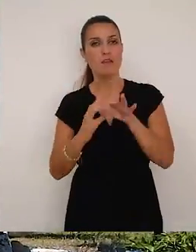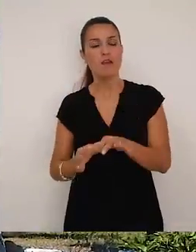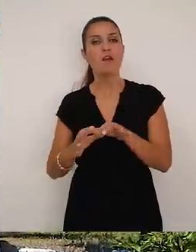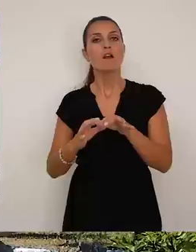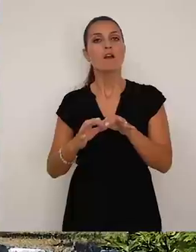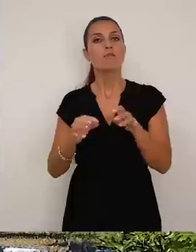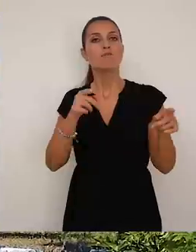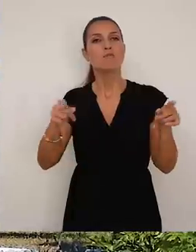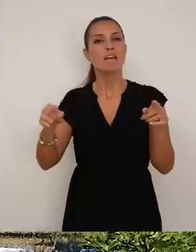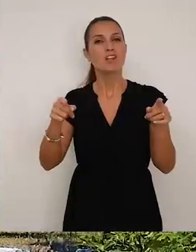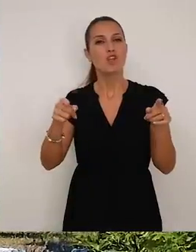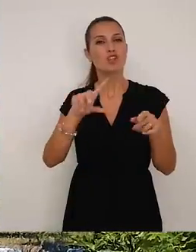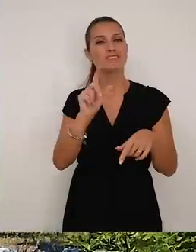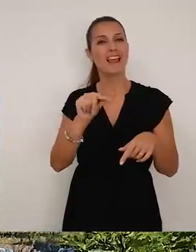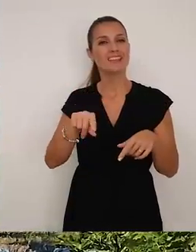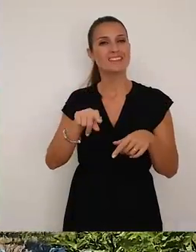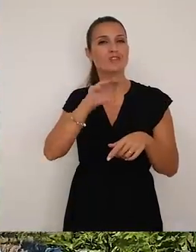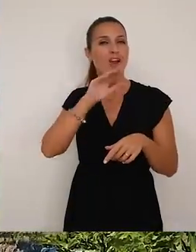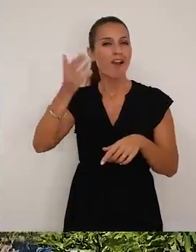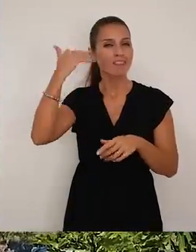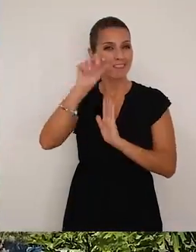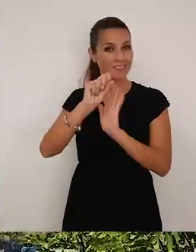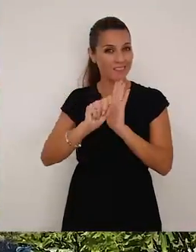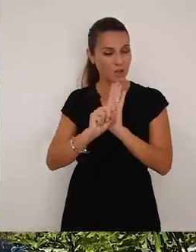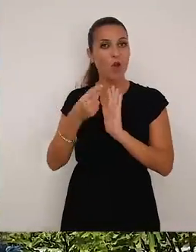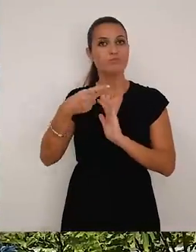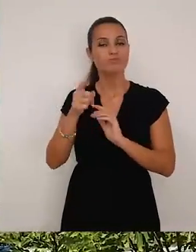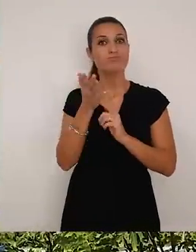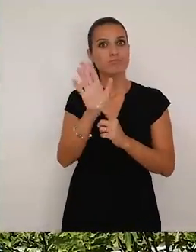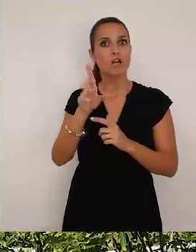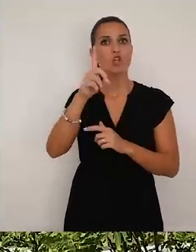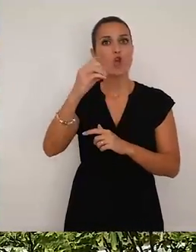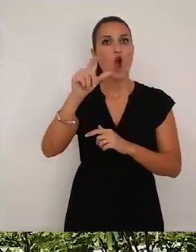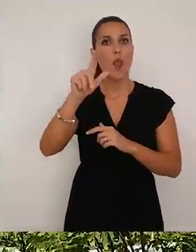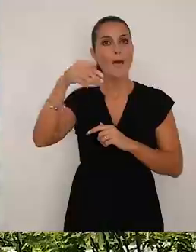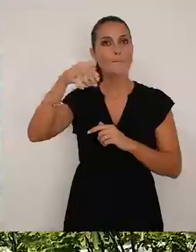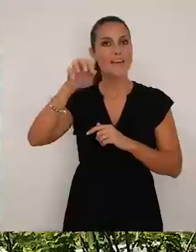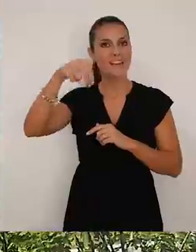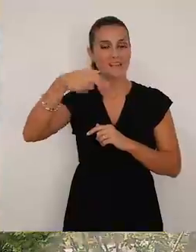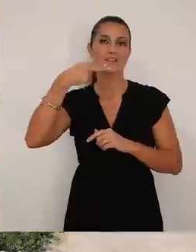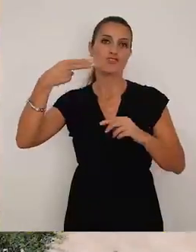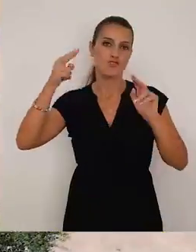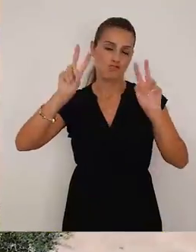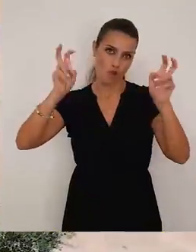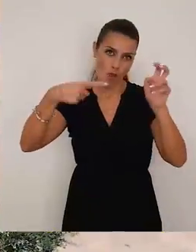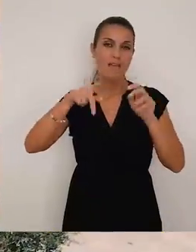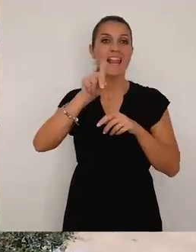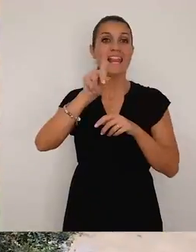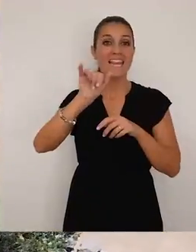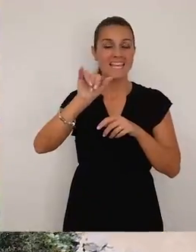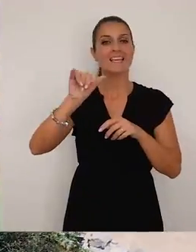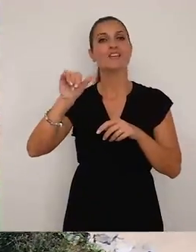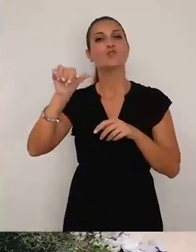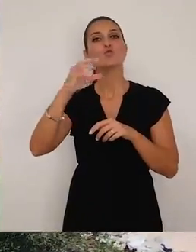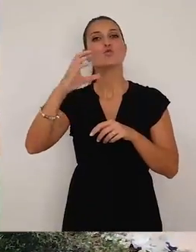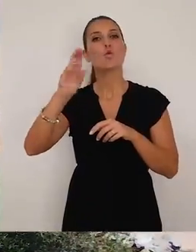megalitica salentina. Valido esempio è il dolmen Liscusi, posizionato lungo la strada provinciale che